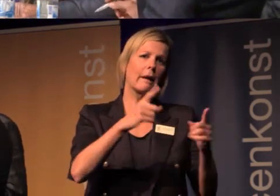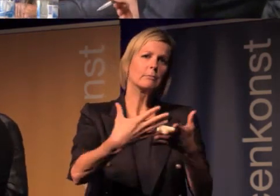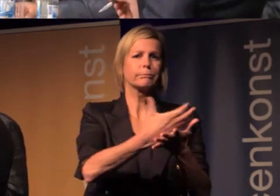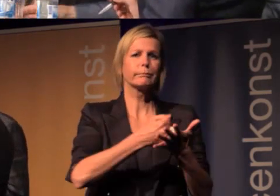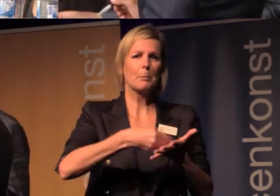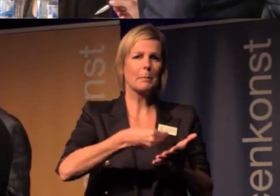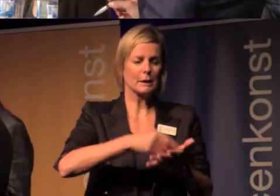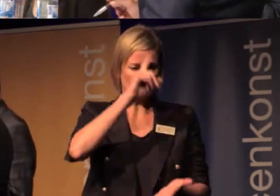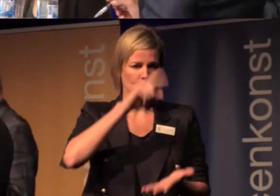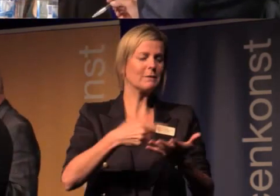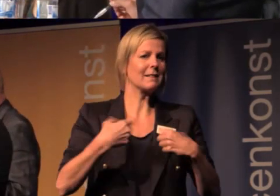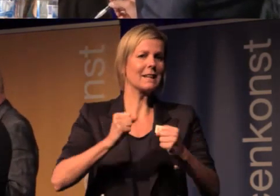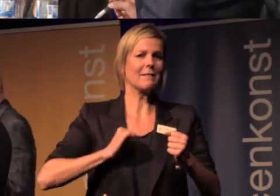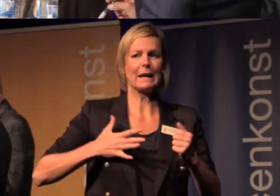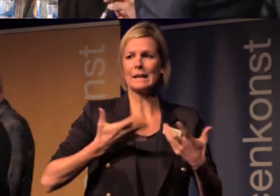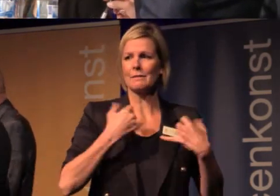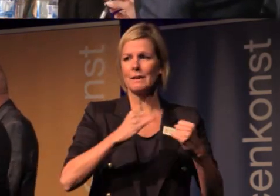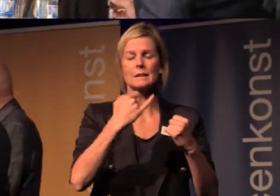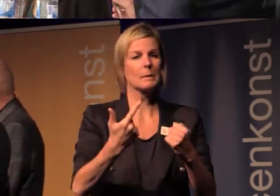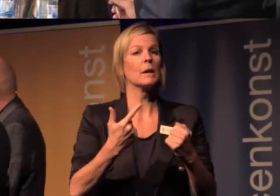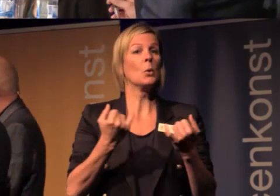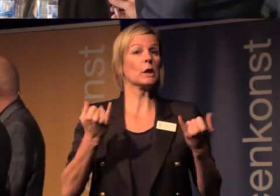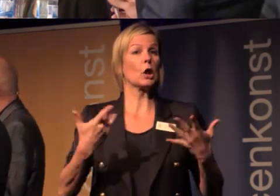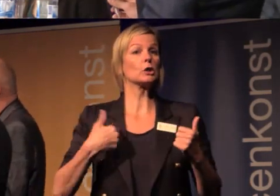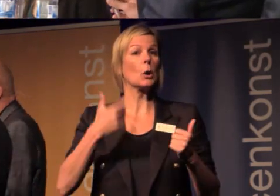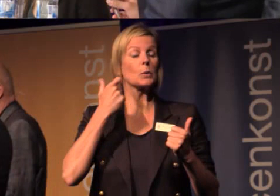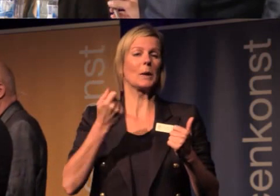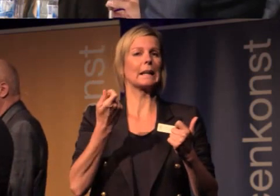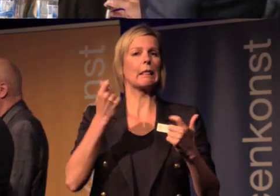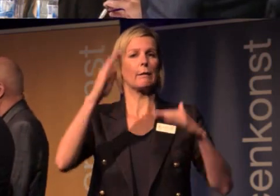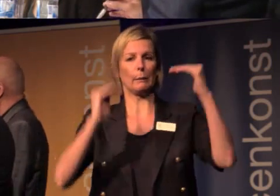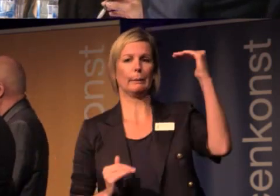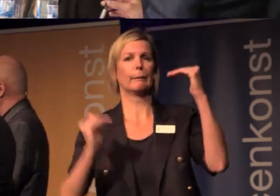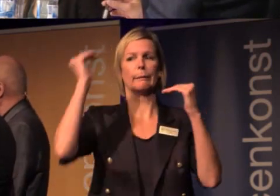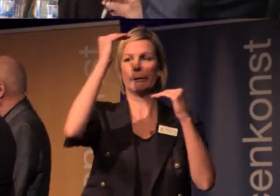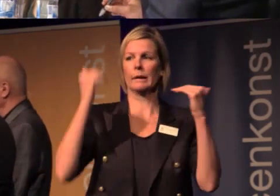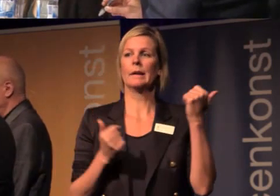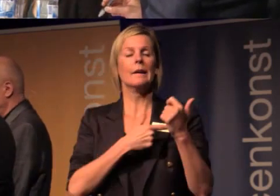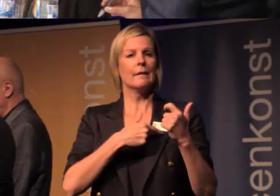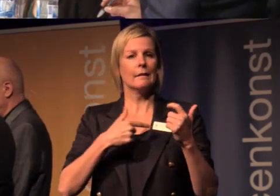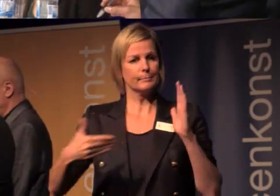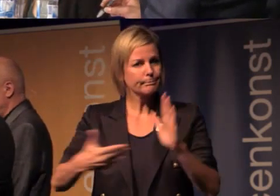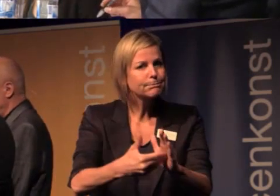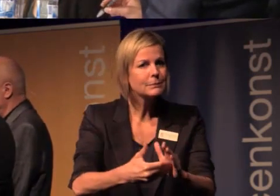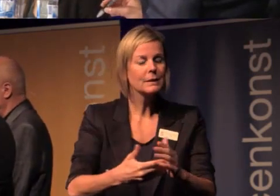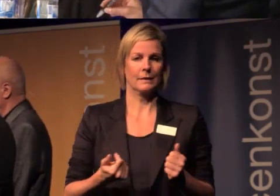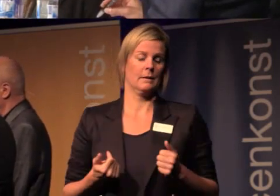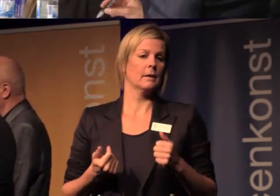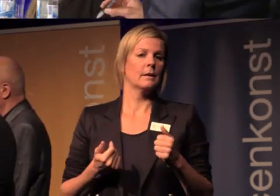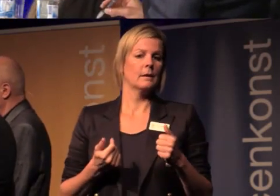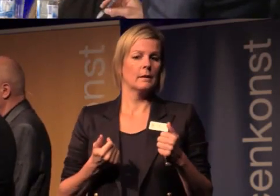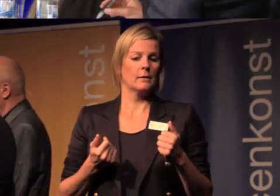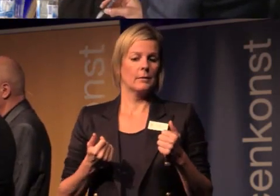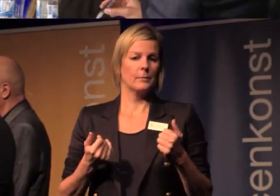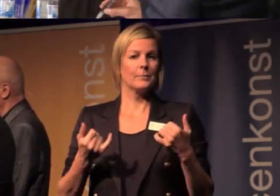sin egen verksamhet. Och där tror jag att det finns allt för stora trösklar idag. Dels finns det en massa förutfattade meningar om att nej, men det är inte det vi håller på med. Dels så finns det liksom